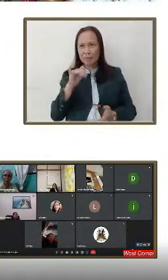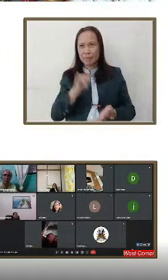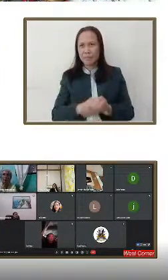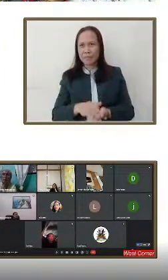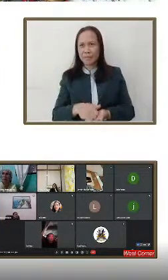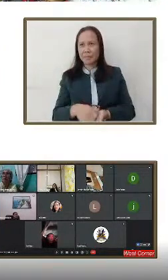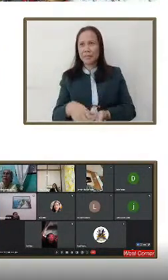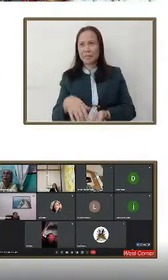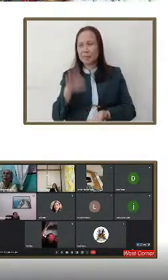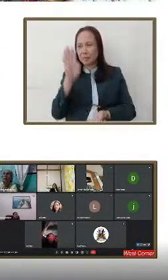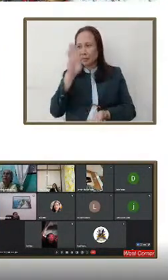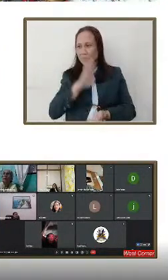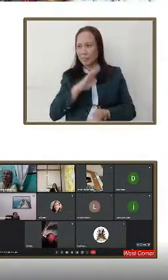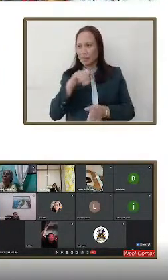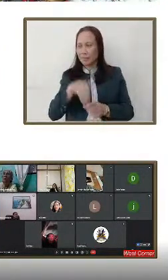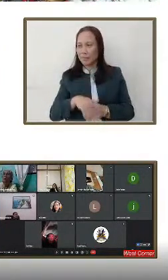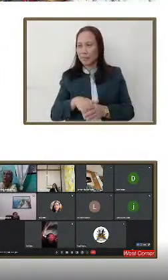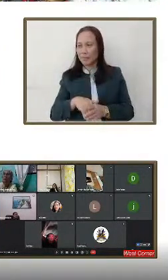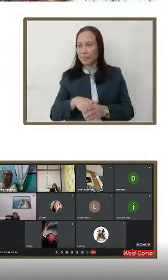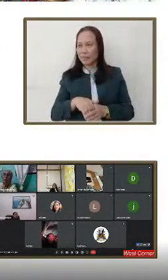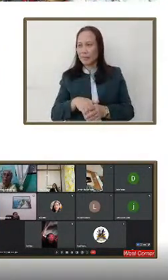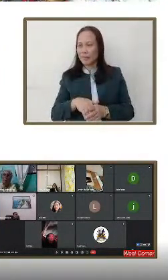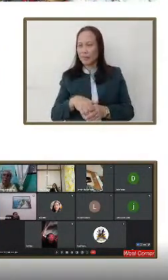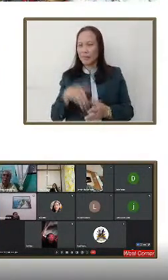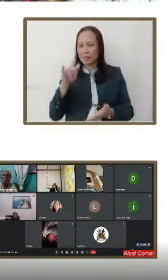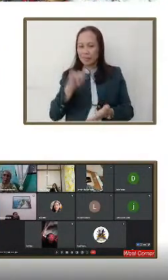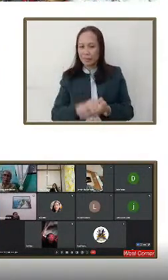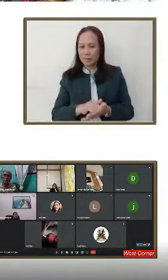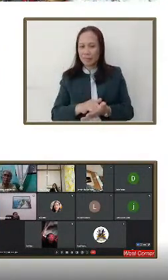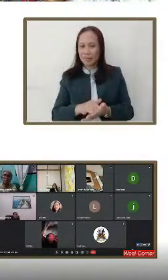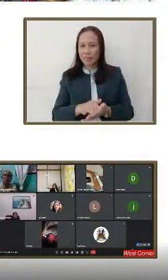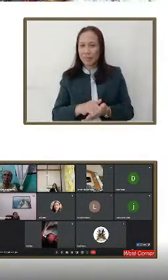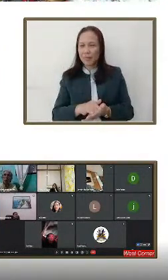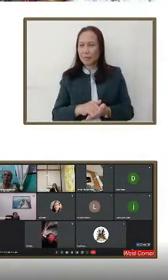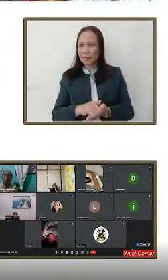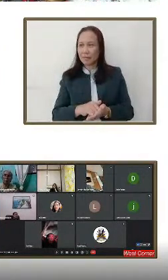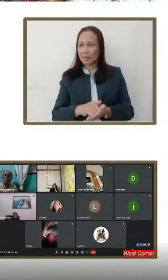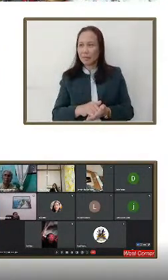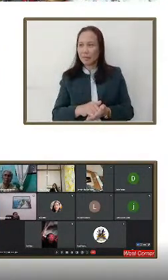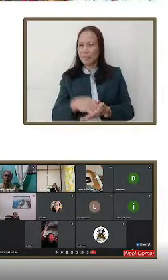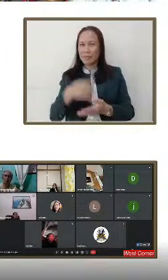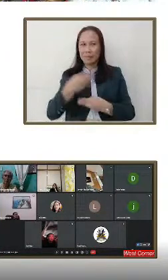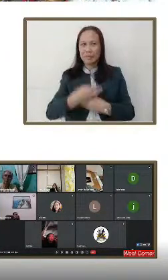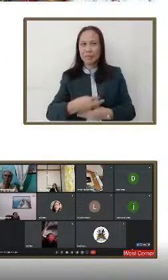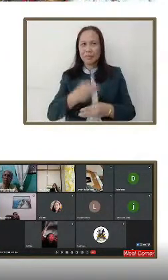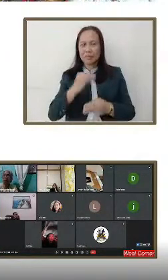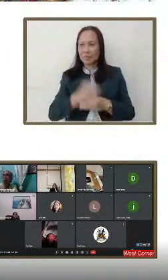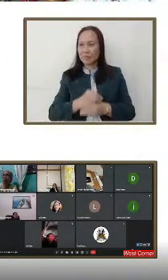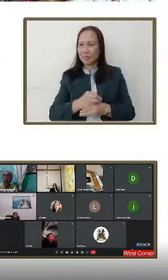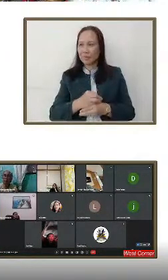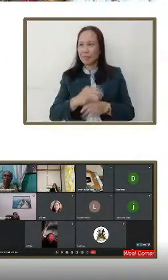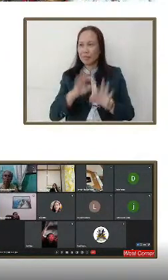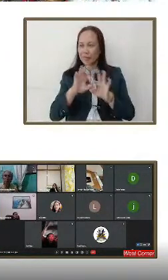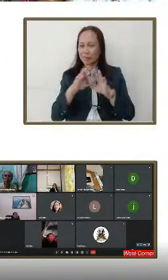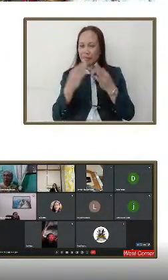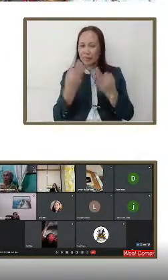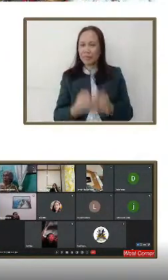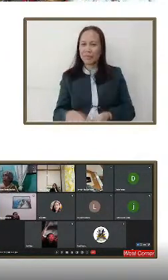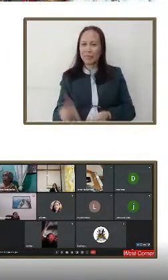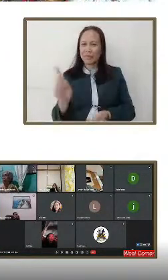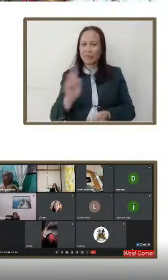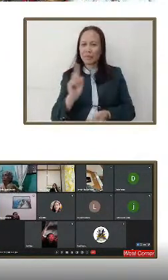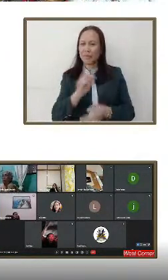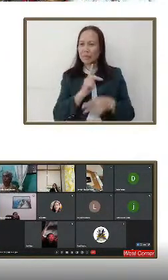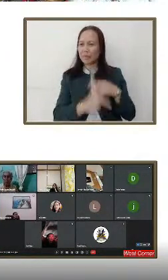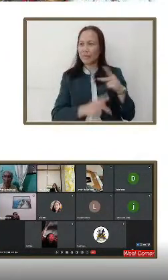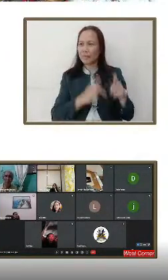niya. Tapos, ganun ang bubuo ng pamilya. So, anong klaseng pamilya mo bubuo? Kaya may makikita po